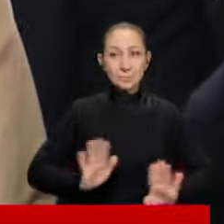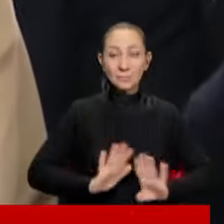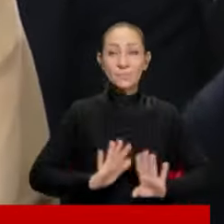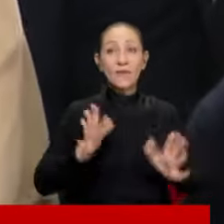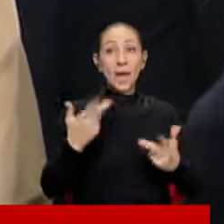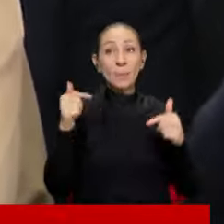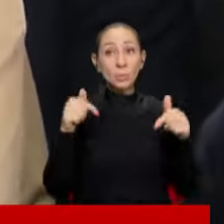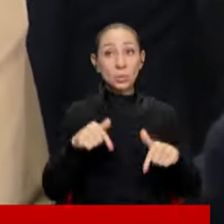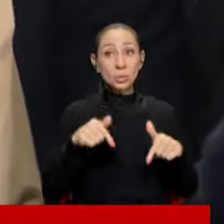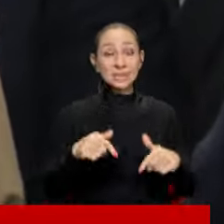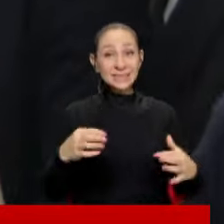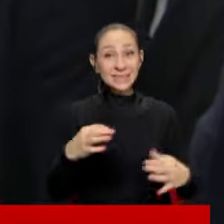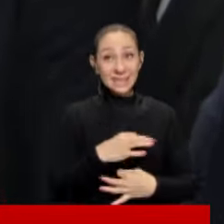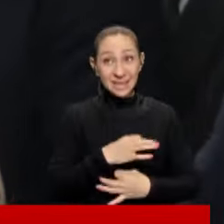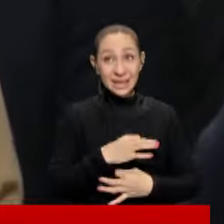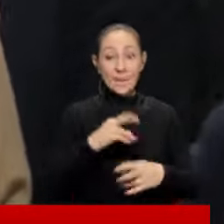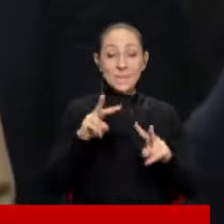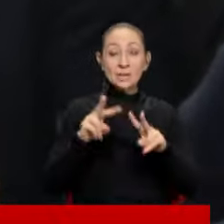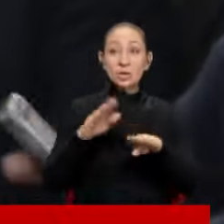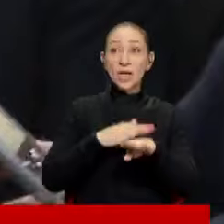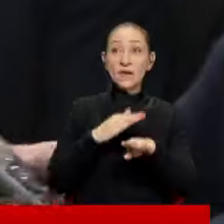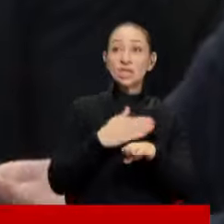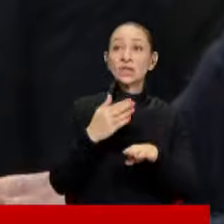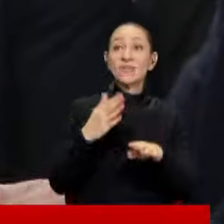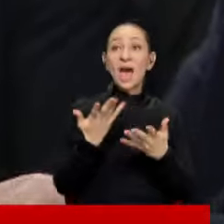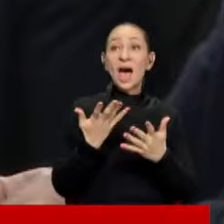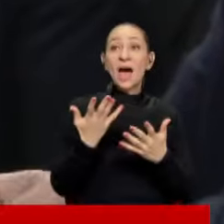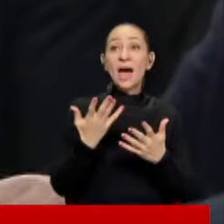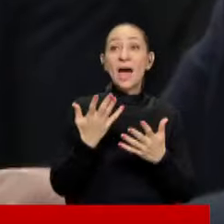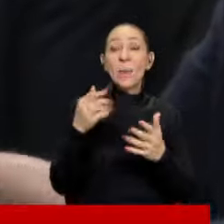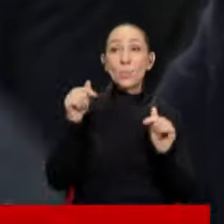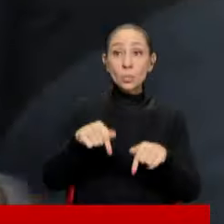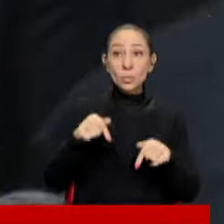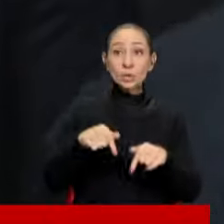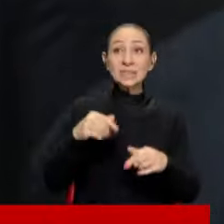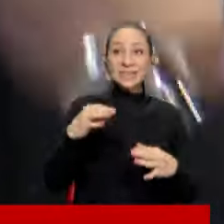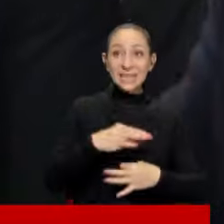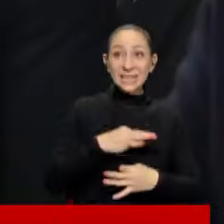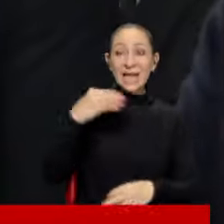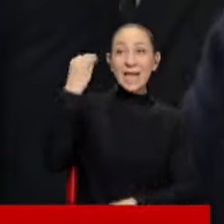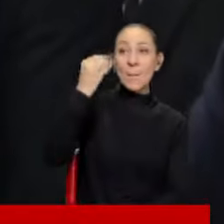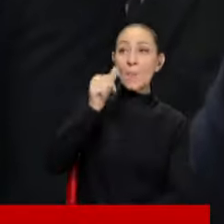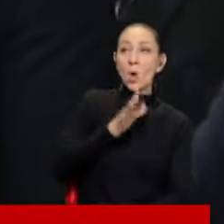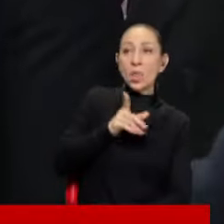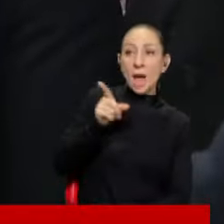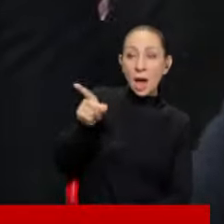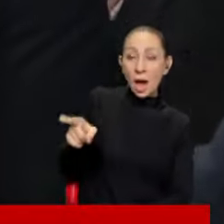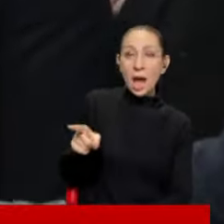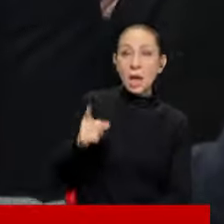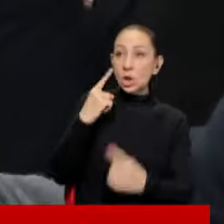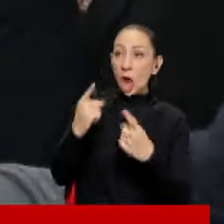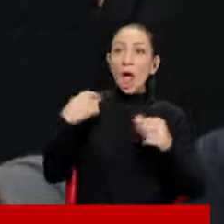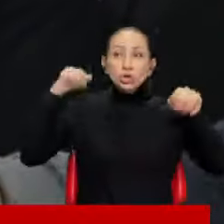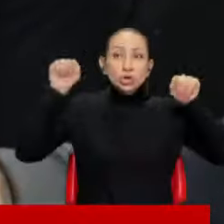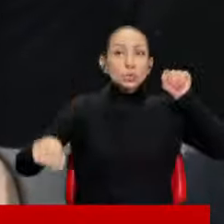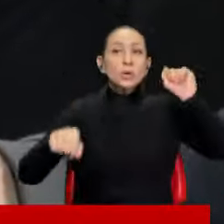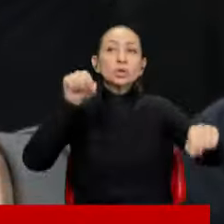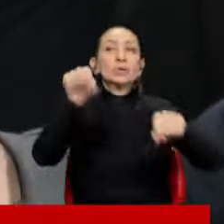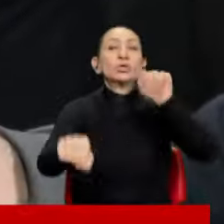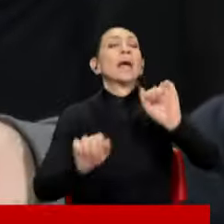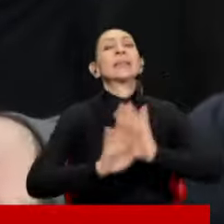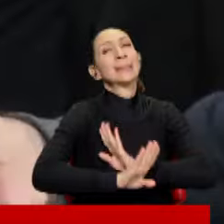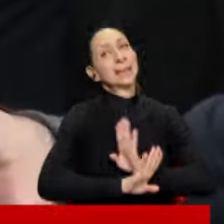da bugün Sayın Mansur Yavaş'a ya da bugün Sayın Ekrem İmamoğlu'na yönelik de herhangi